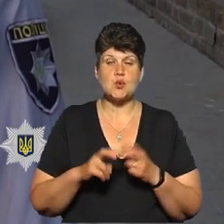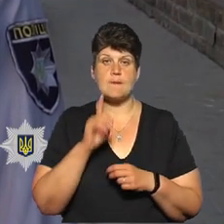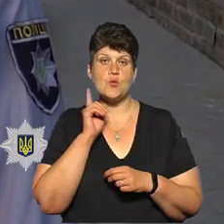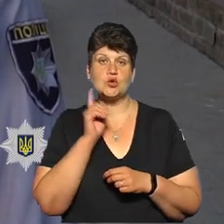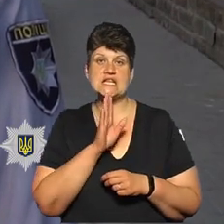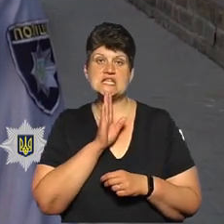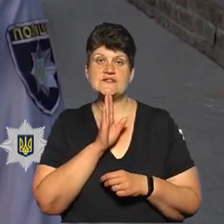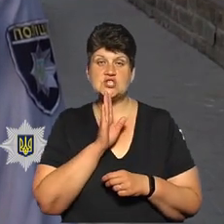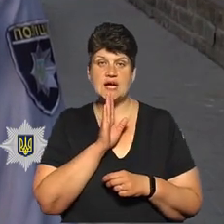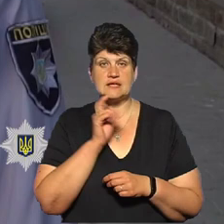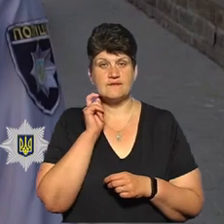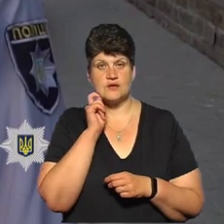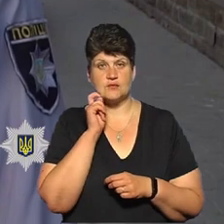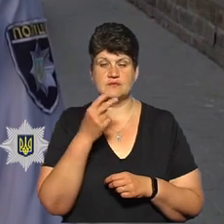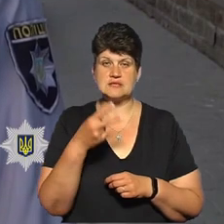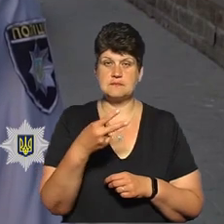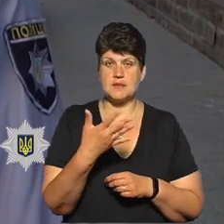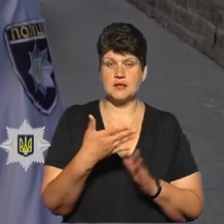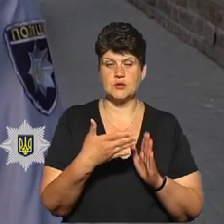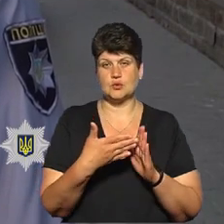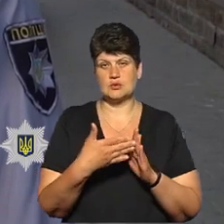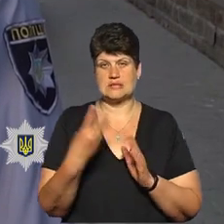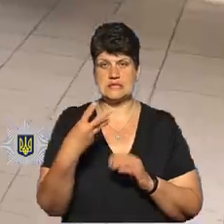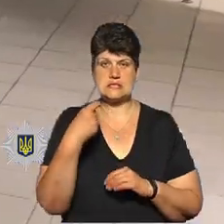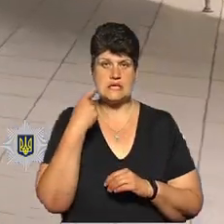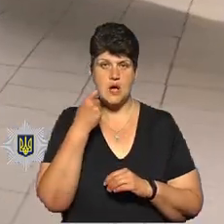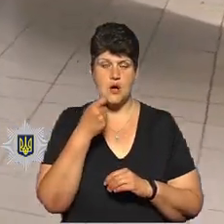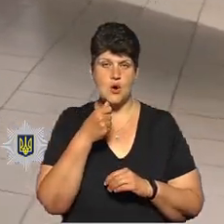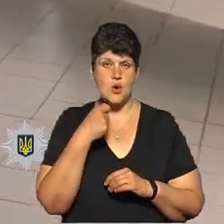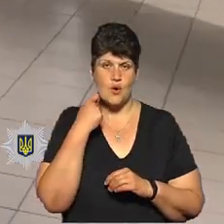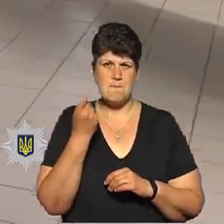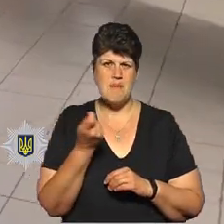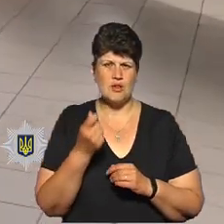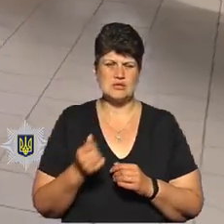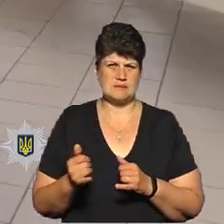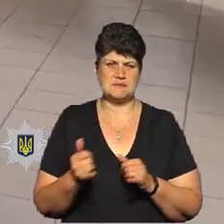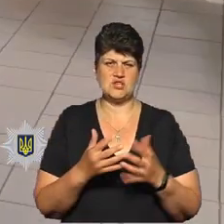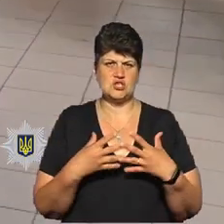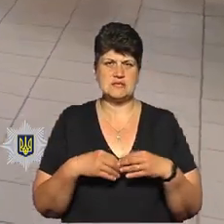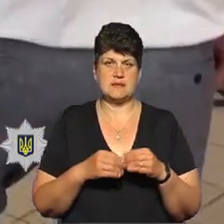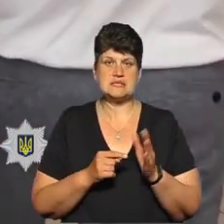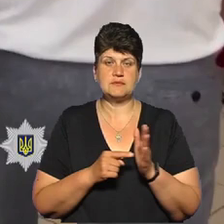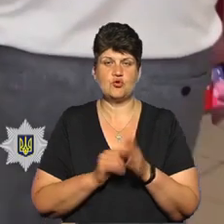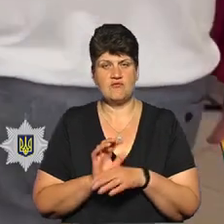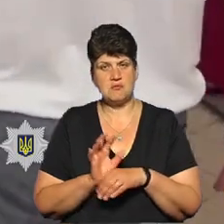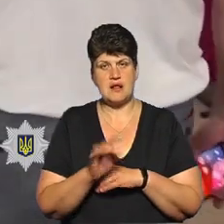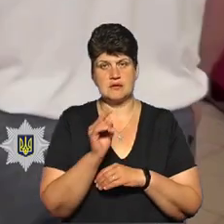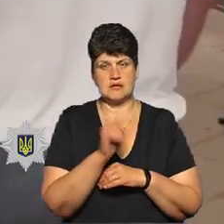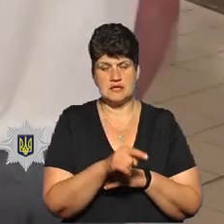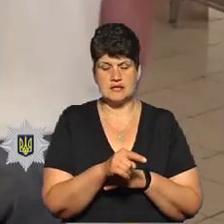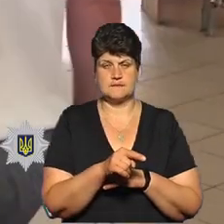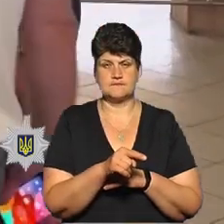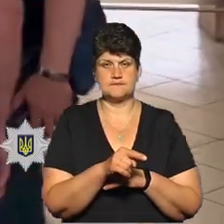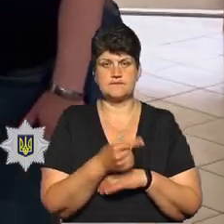від 25 до 30 років з малозабезпечених сімей з метою відправлення їх до Республіки Польща